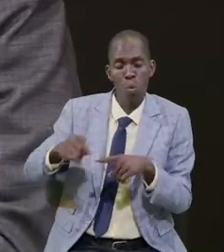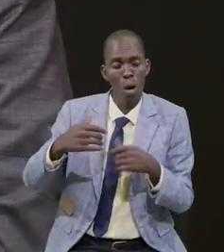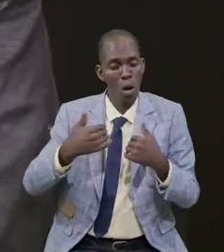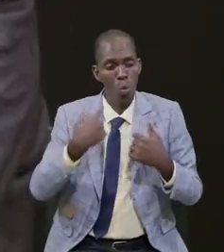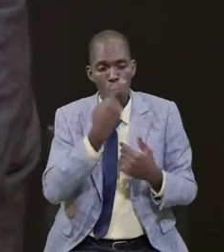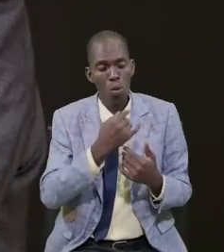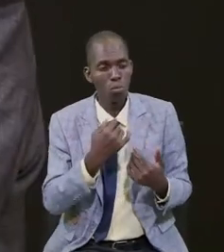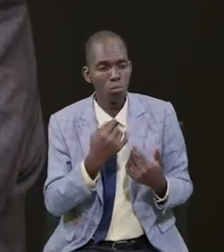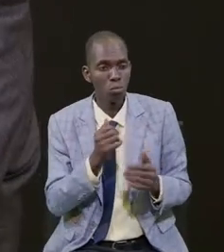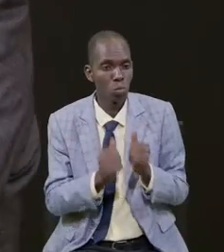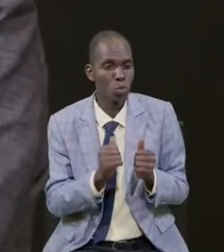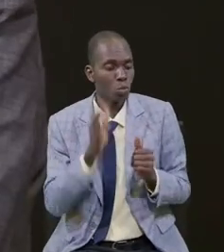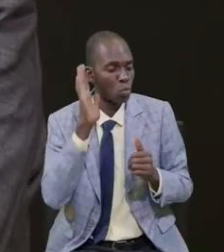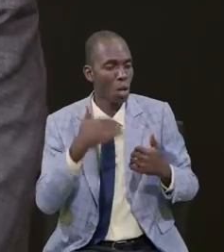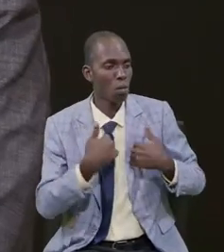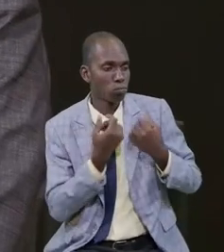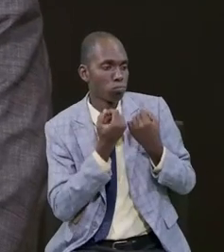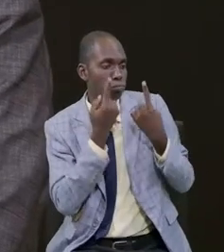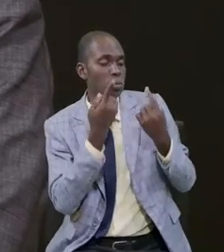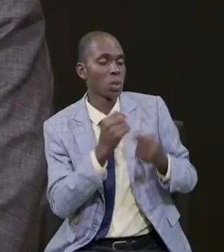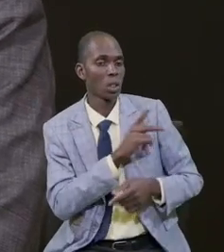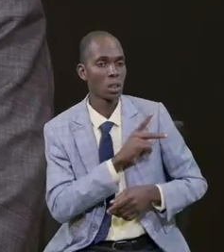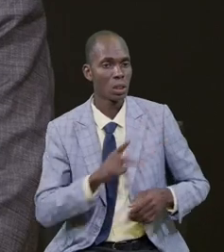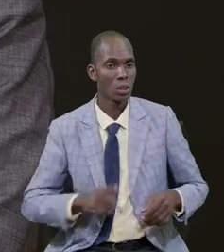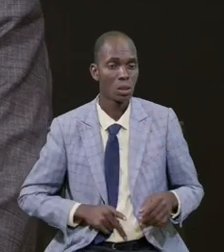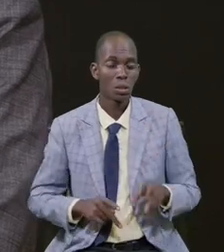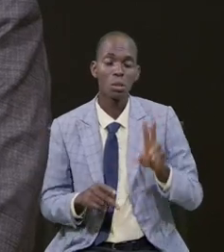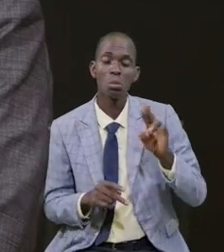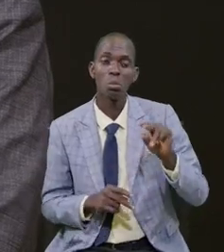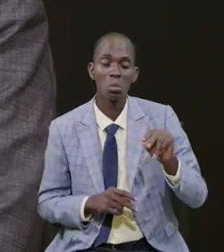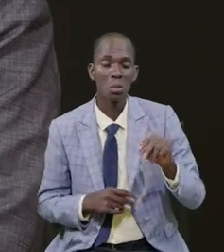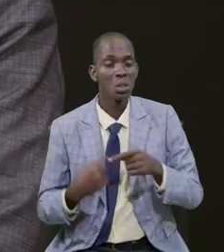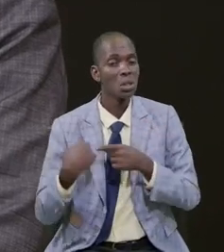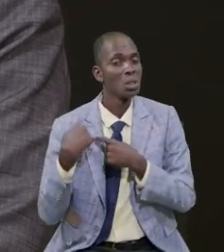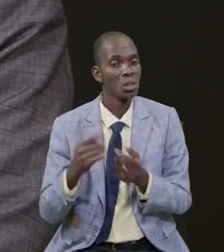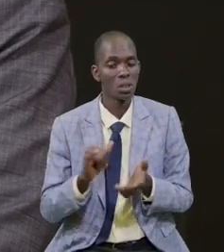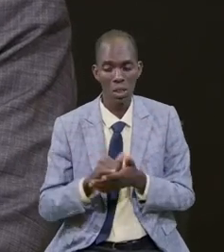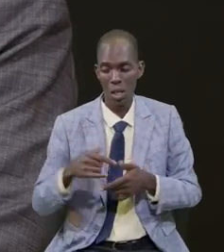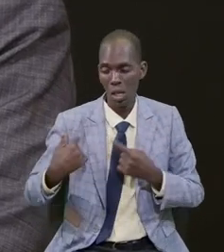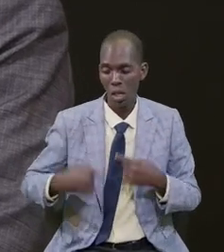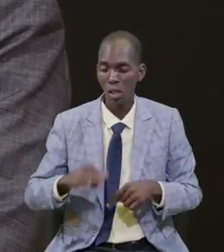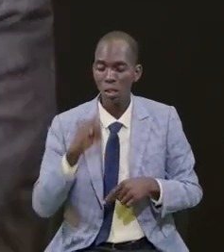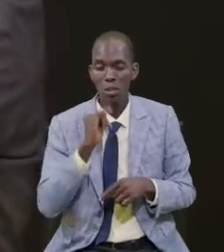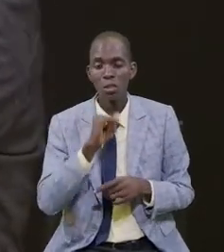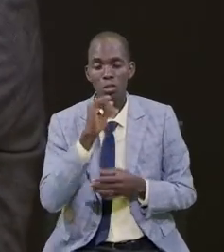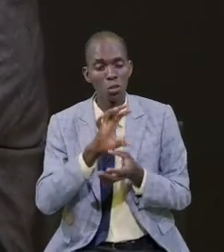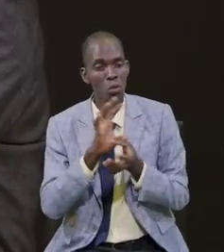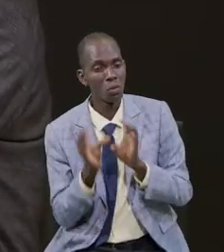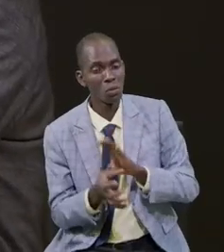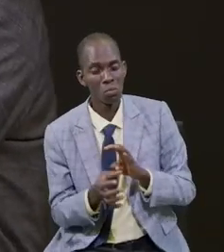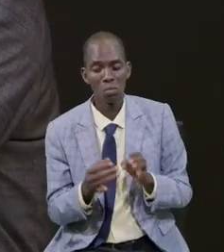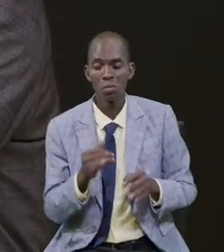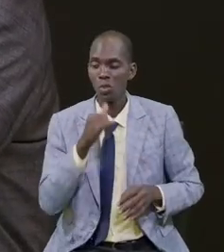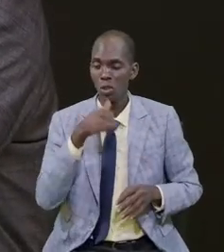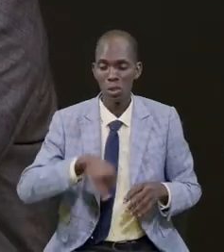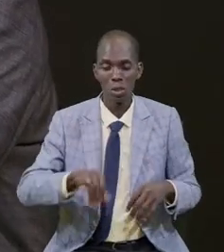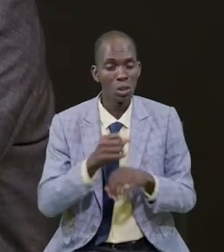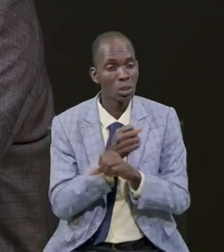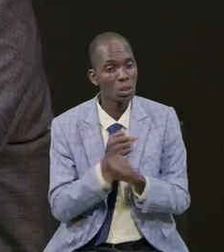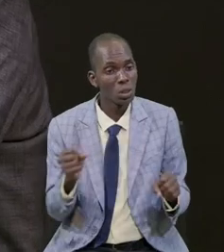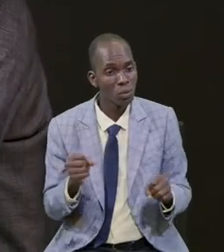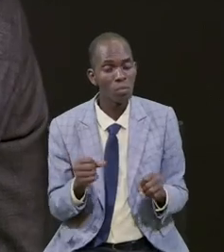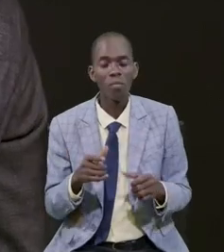le cœur est inconverti, le cœur est non touché,